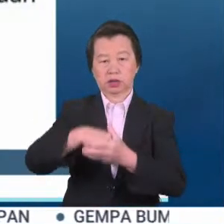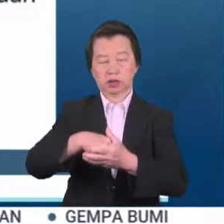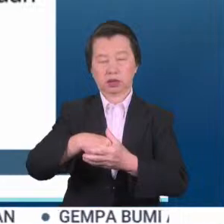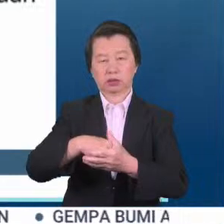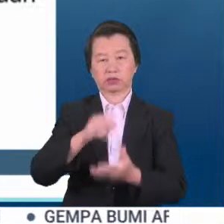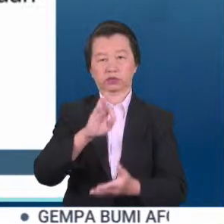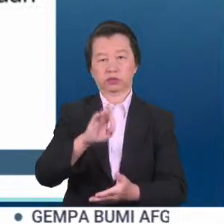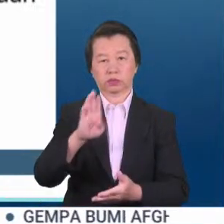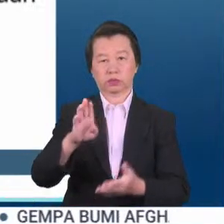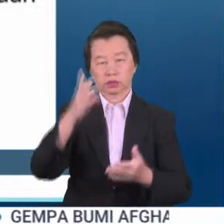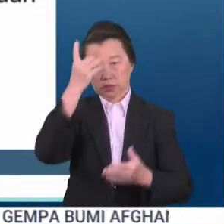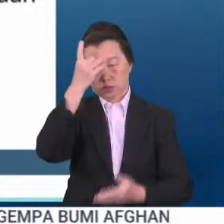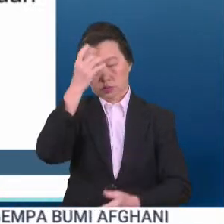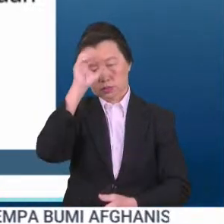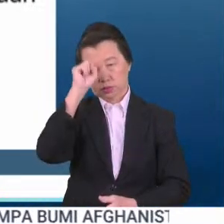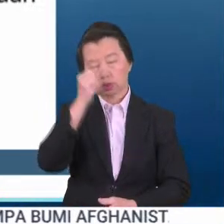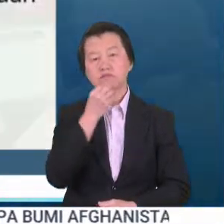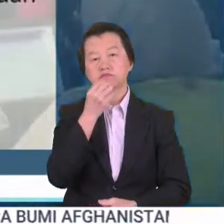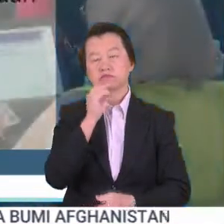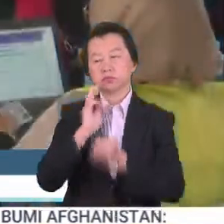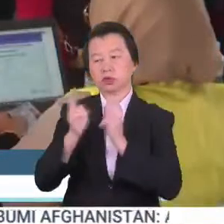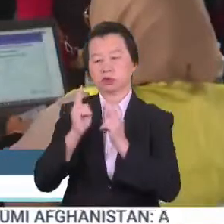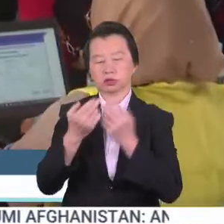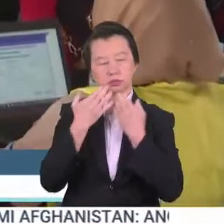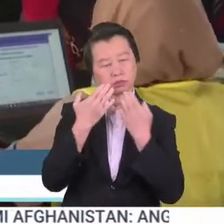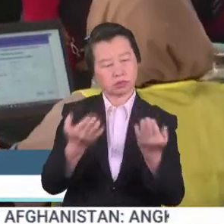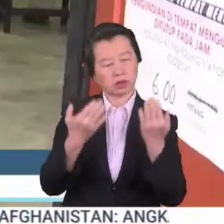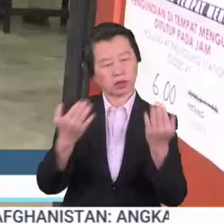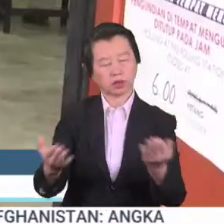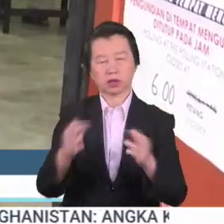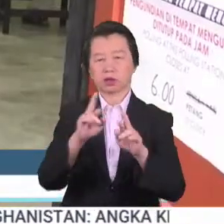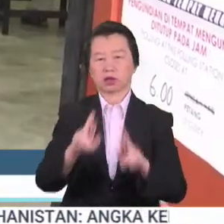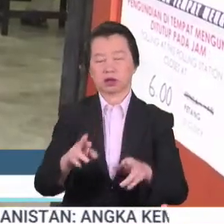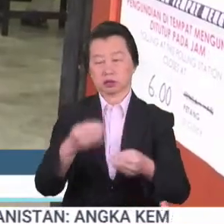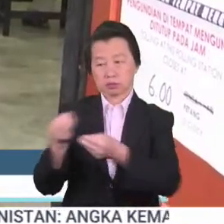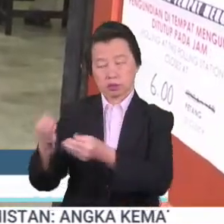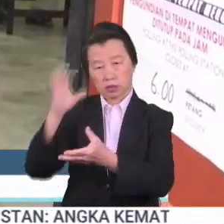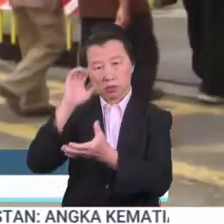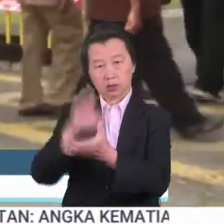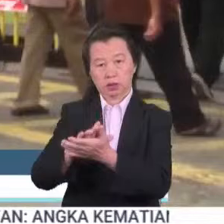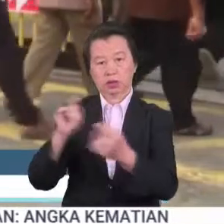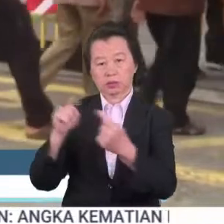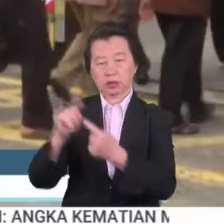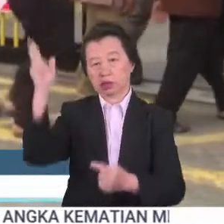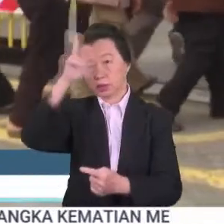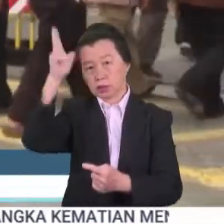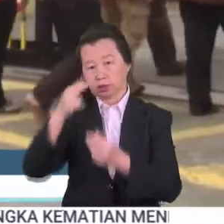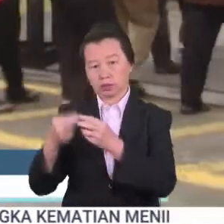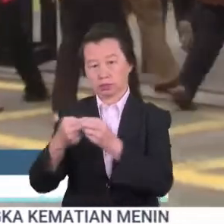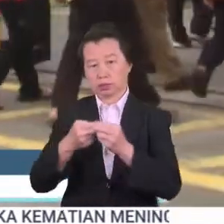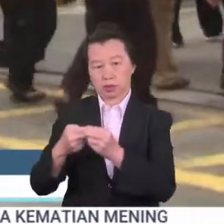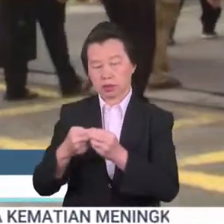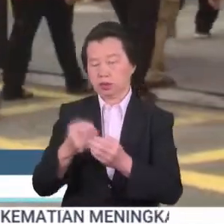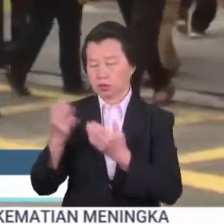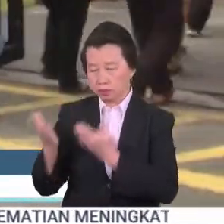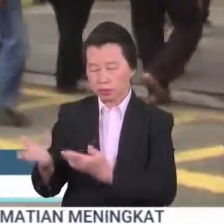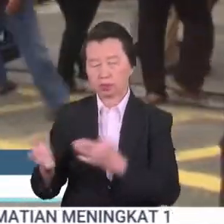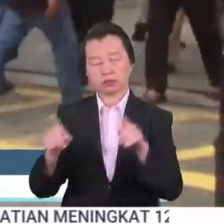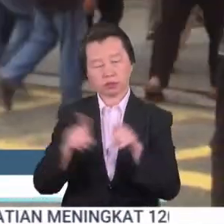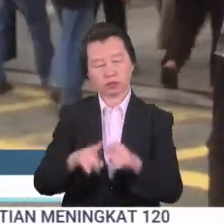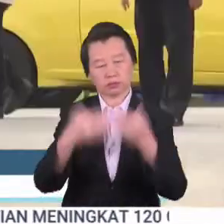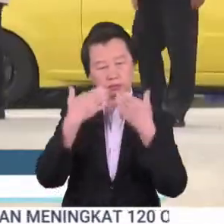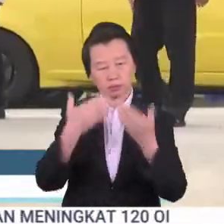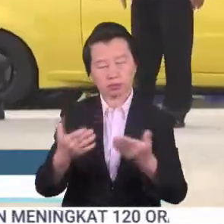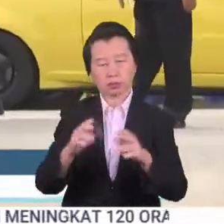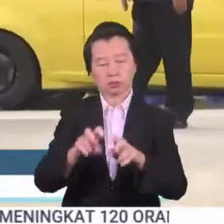sosialnya dat seri Anwar mengucapkan terima kasih kepada pengundi yang terus memberi kepercayaan kepada kerajaan perpaduan Beliau juga meluahkan penghargaan